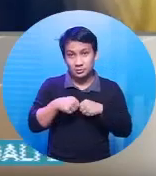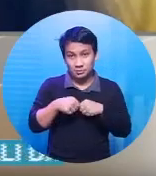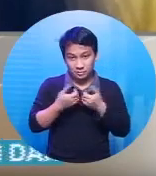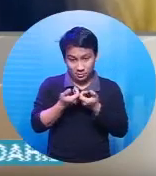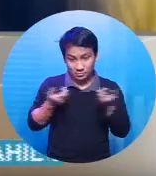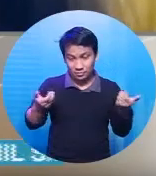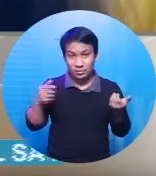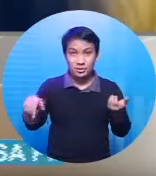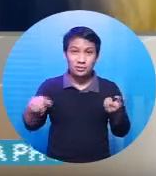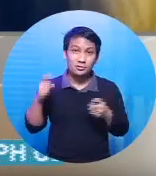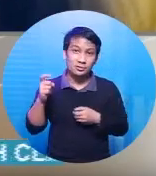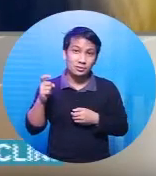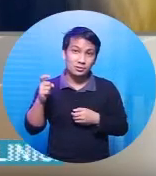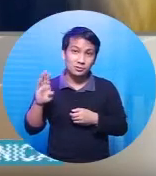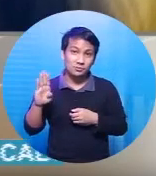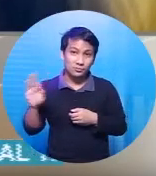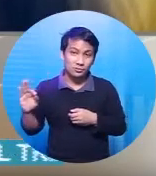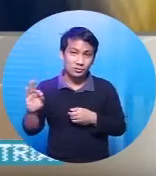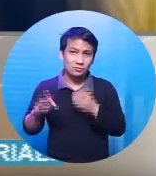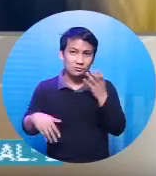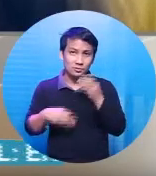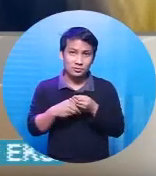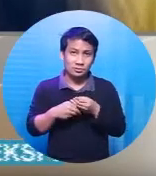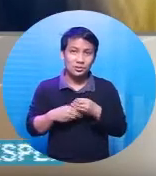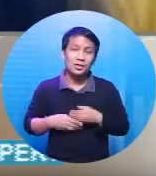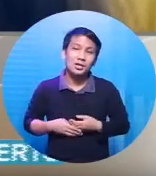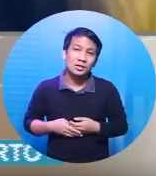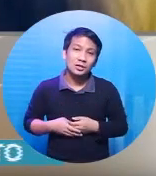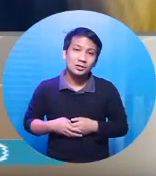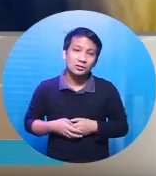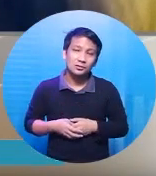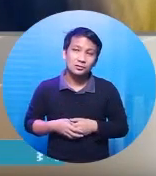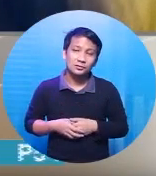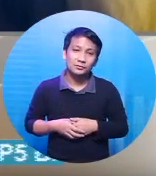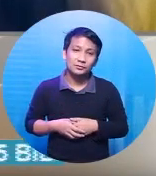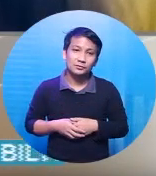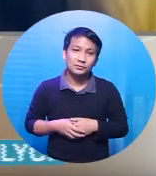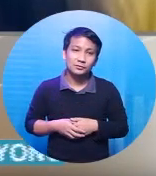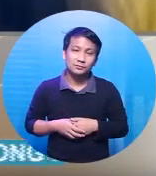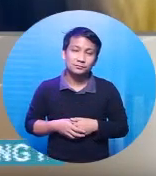sa kanyang ex? Meron ba kayong gustong idugtong dyan, ma'am?